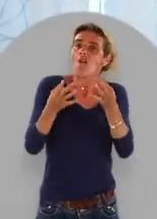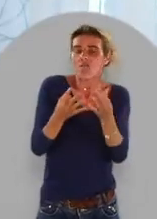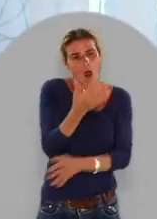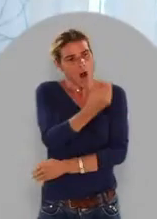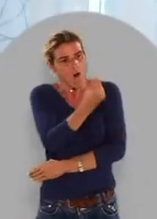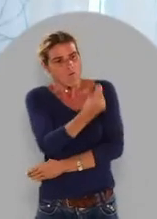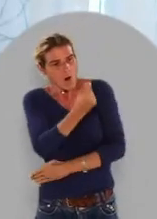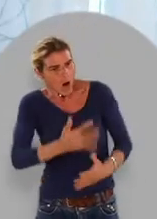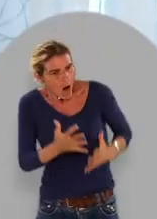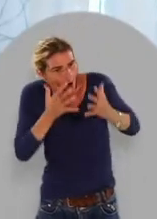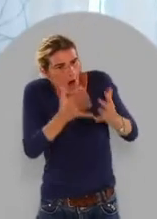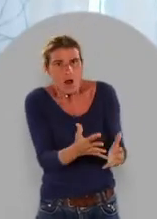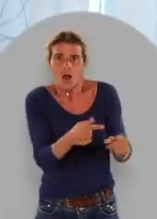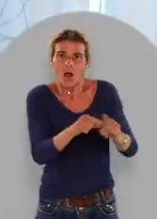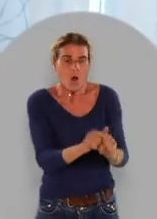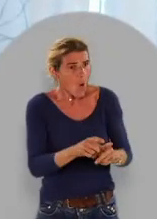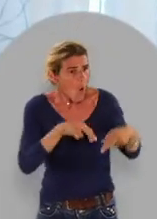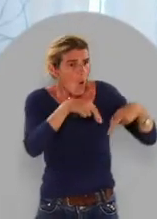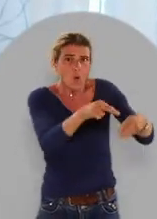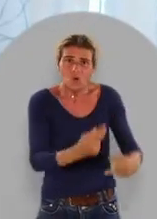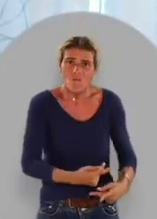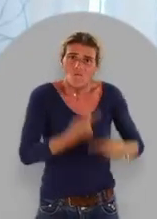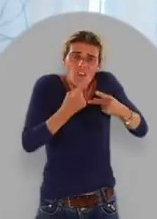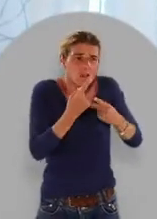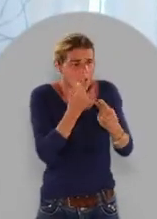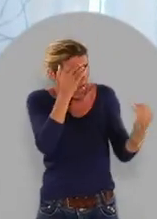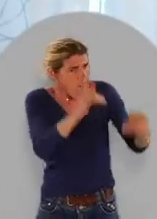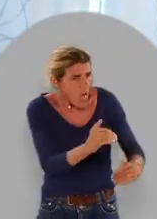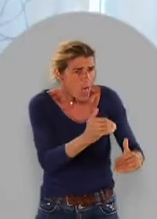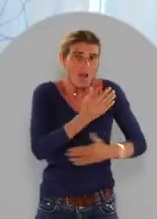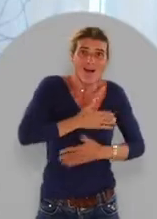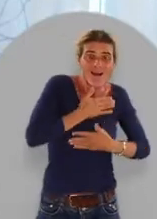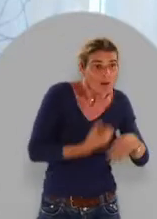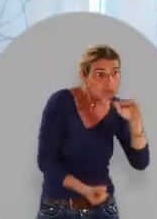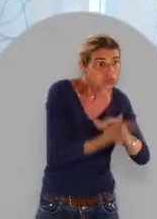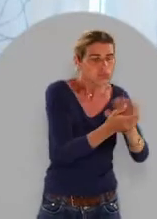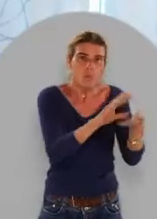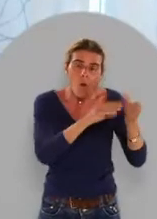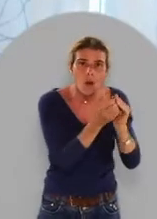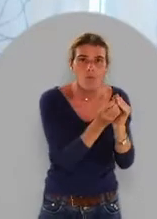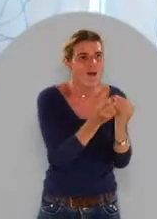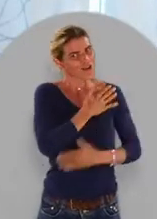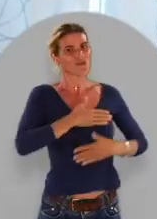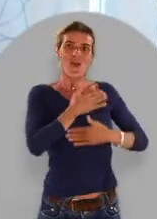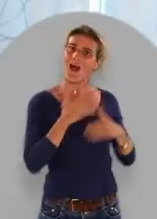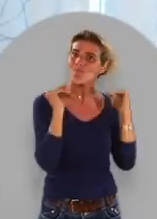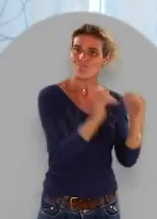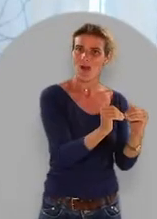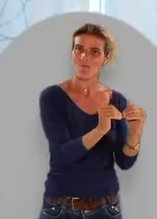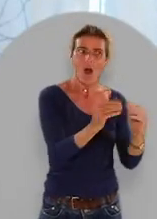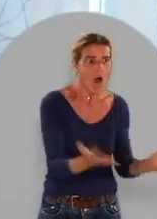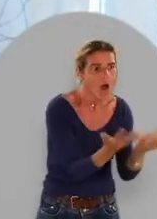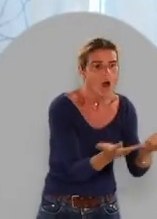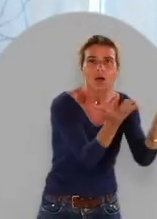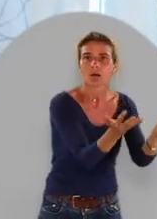son enfant sur la route de la vie aux embuchches au découragements et dans les moments de joie si